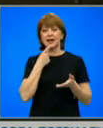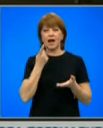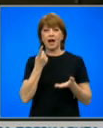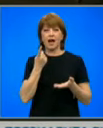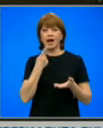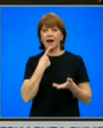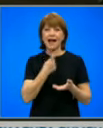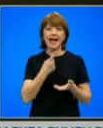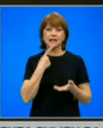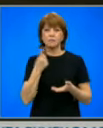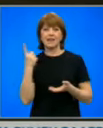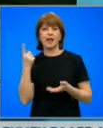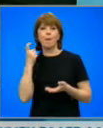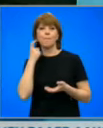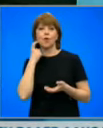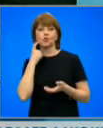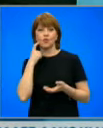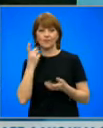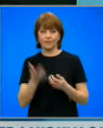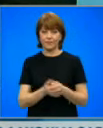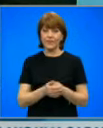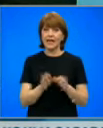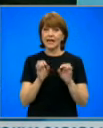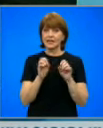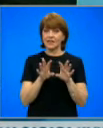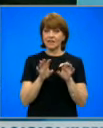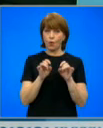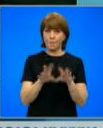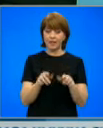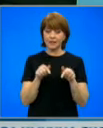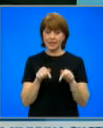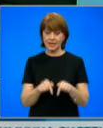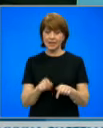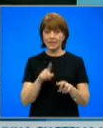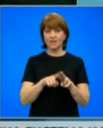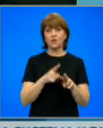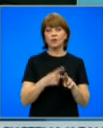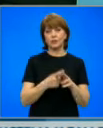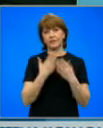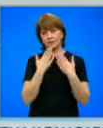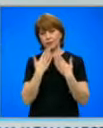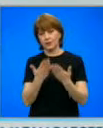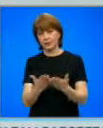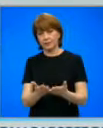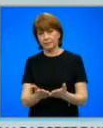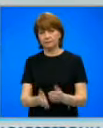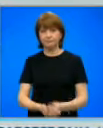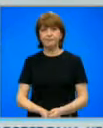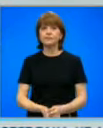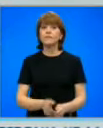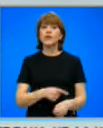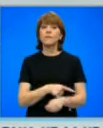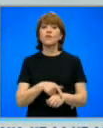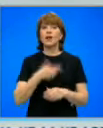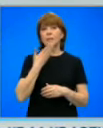видеоконференция на самия Васил Башков. С информация по тези важни теми днес, Иво Никодимов, благодаря ти. По време